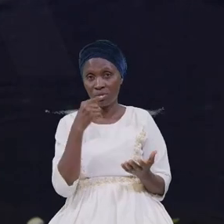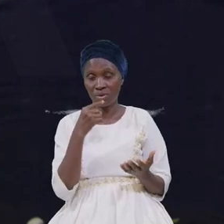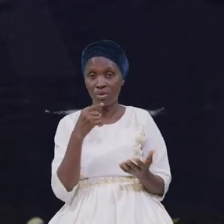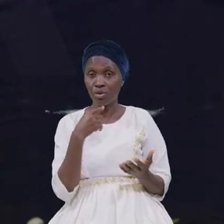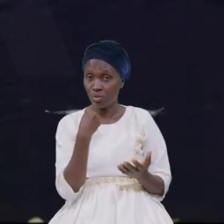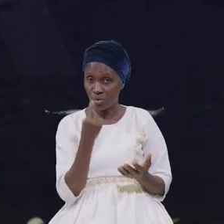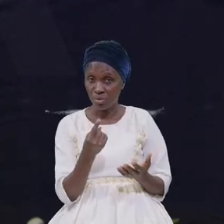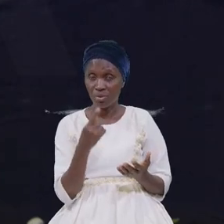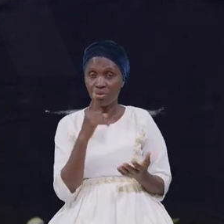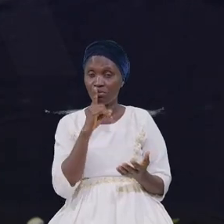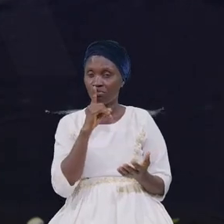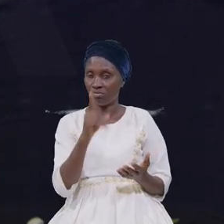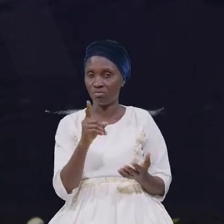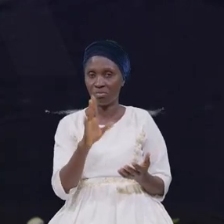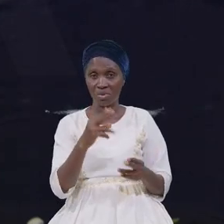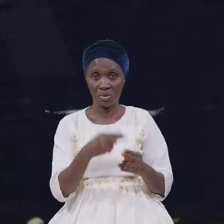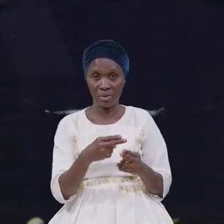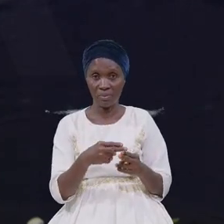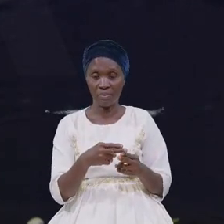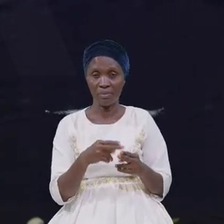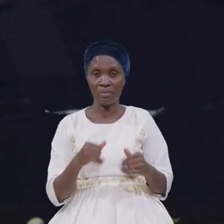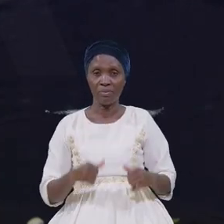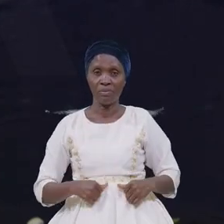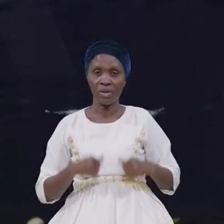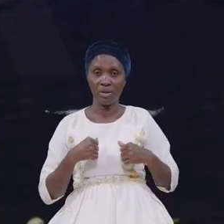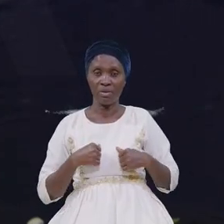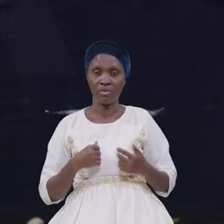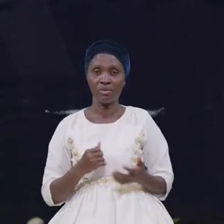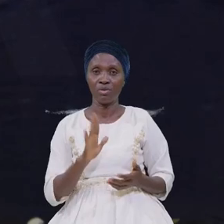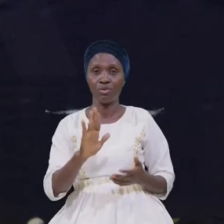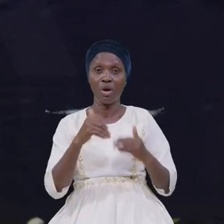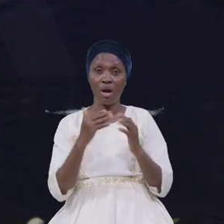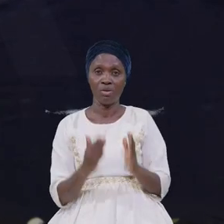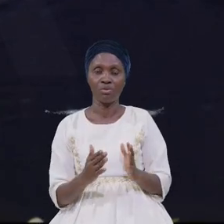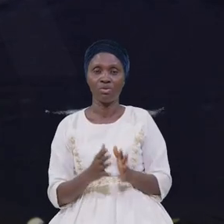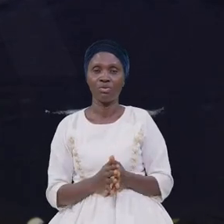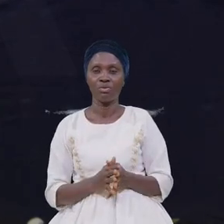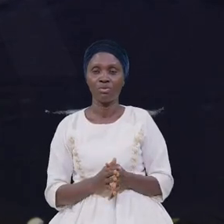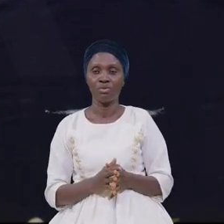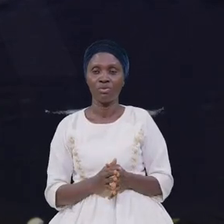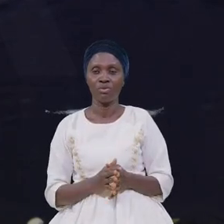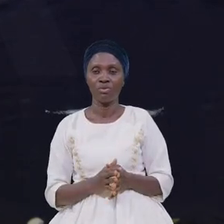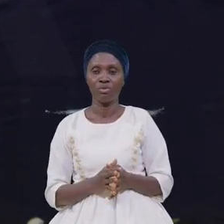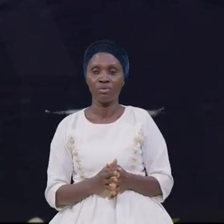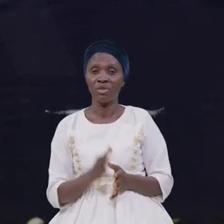vérité, votre nom tel que vous êtes appelé et votre adresse.